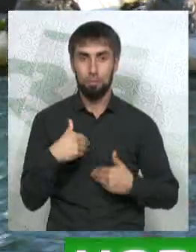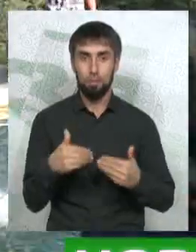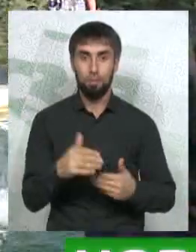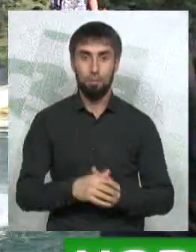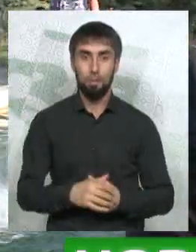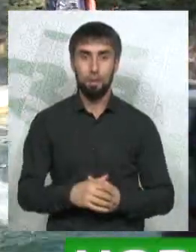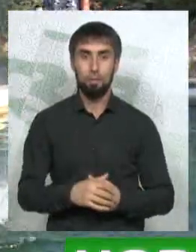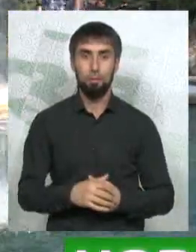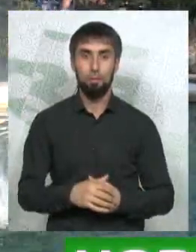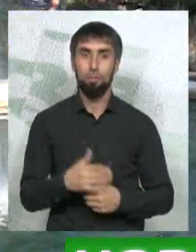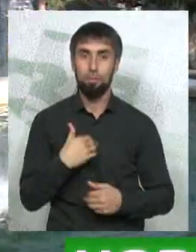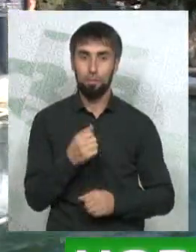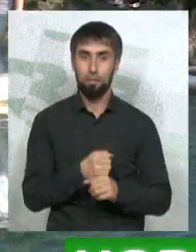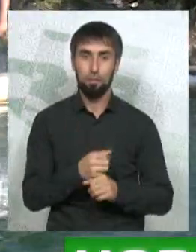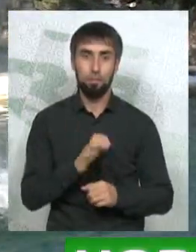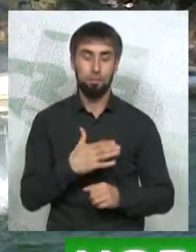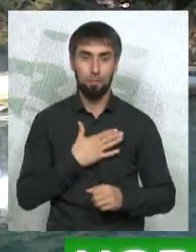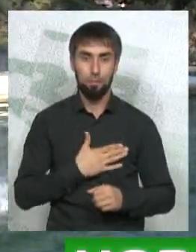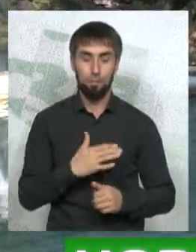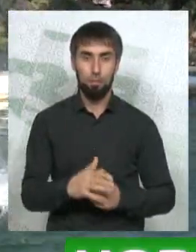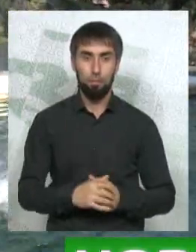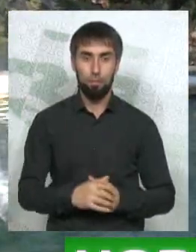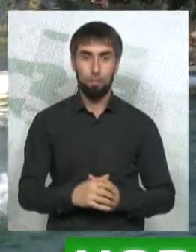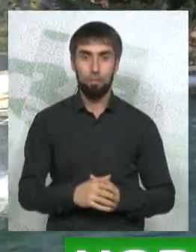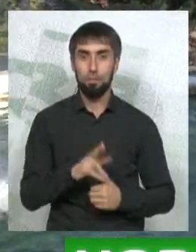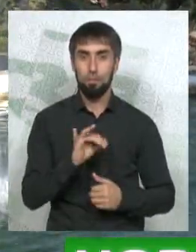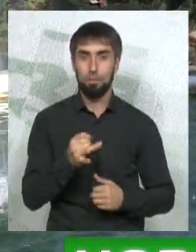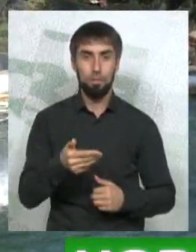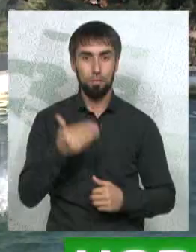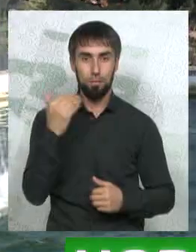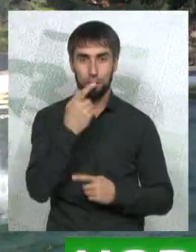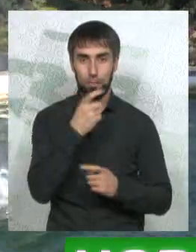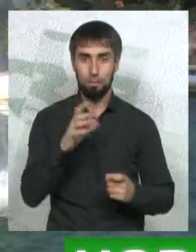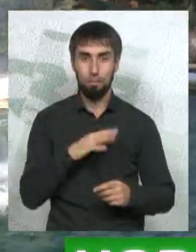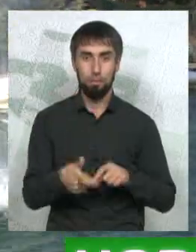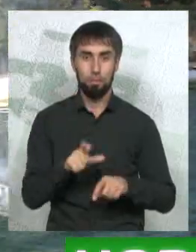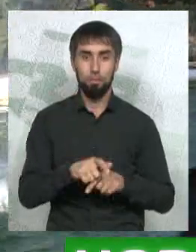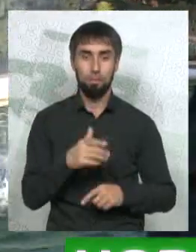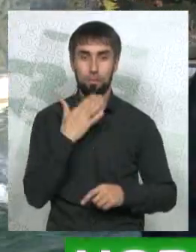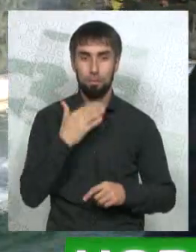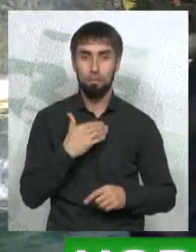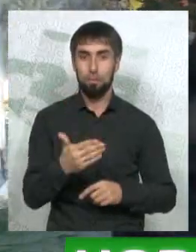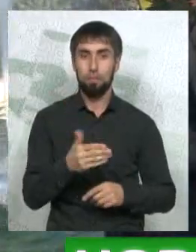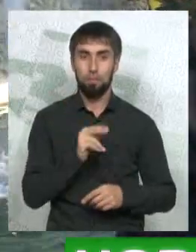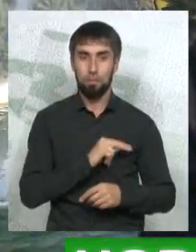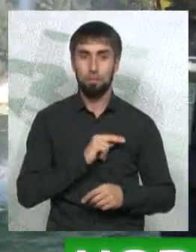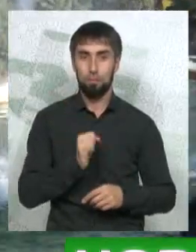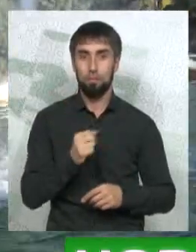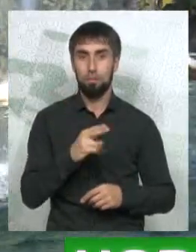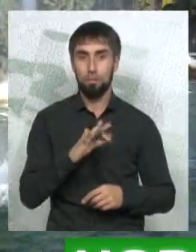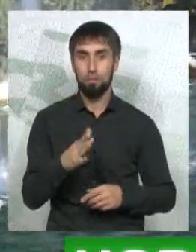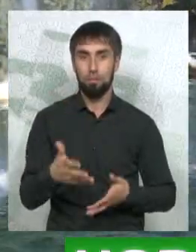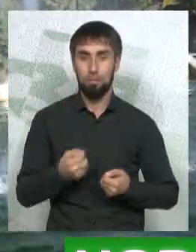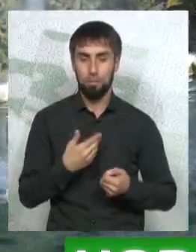поздравления. Мы делали это с удовольствием. Как и ранее заявляла, я очень люблю эту работу, а мой коллектив меня в этом